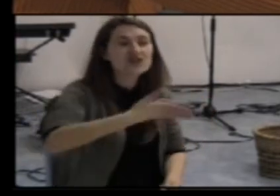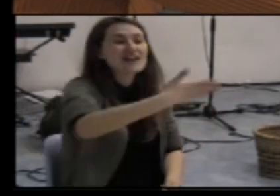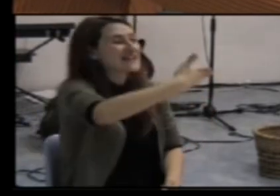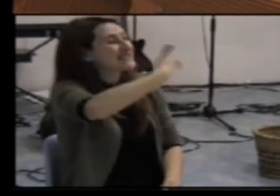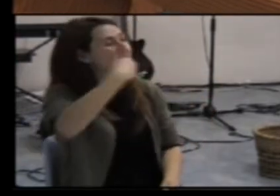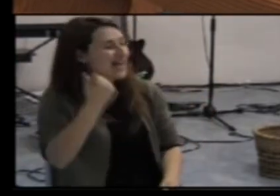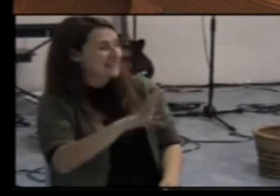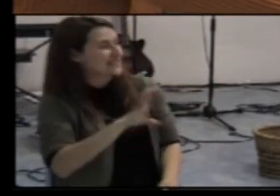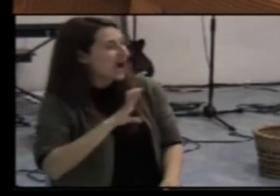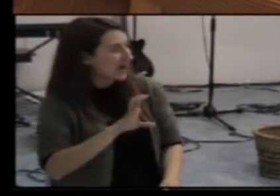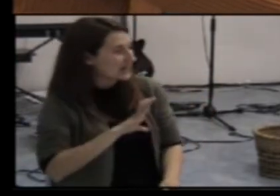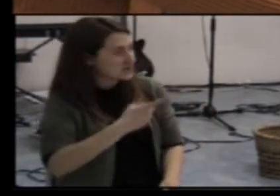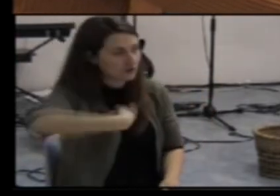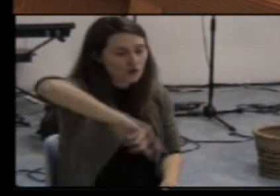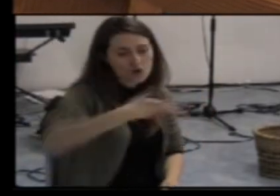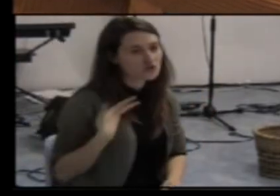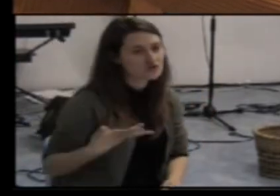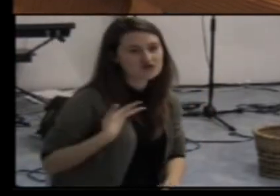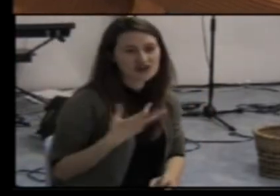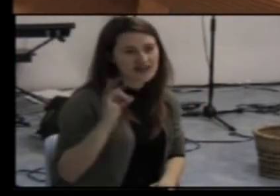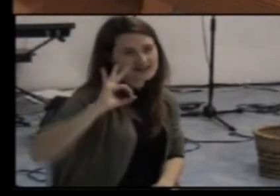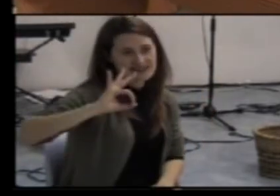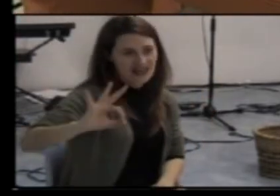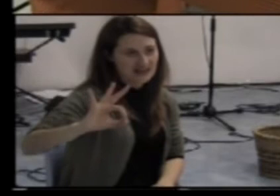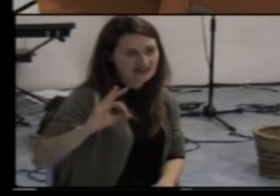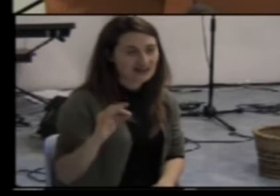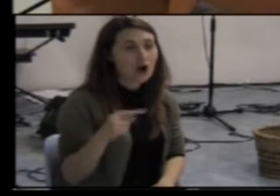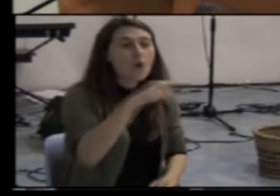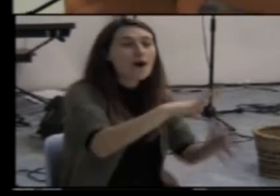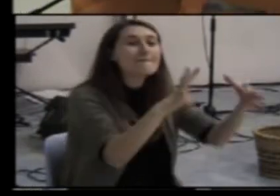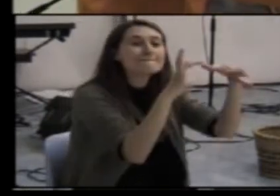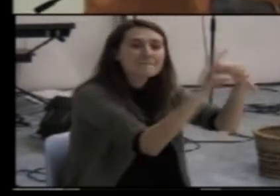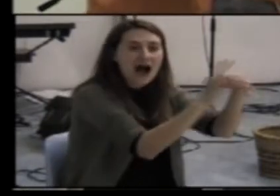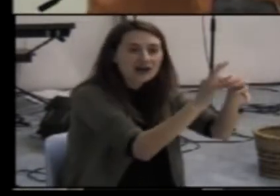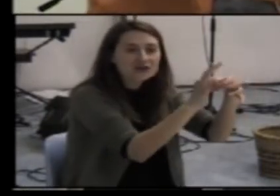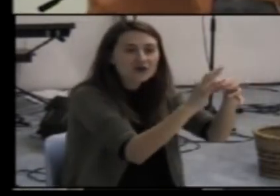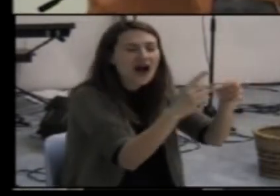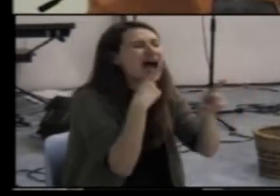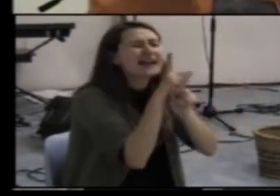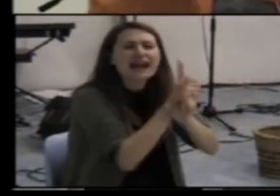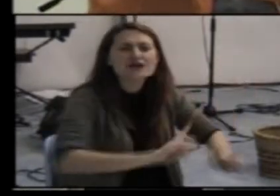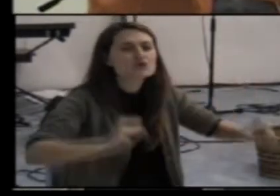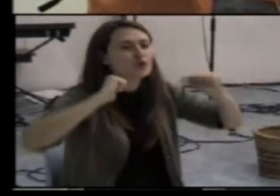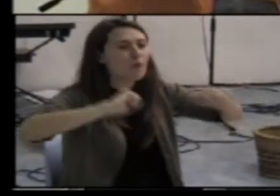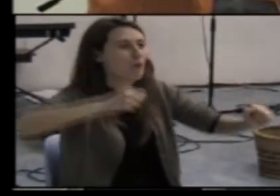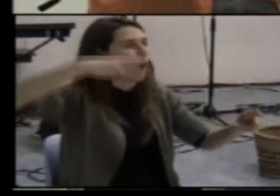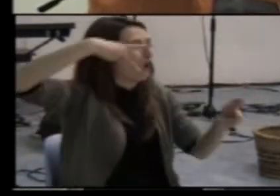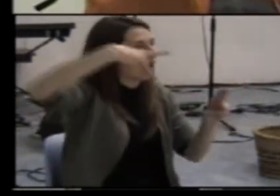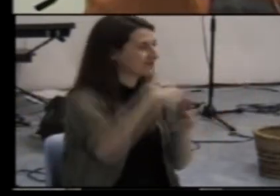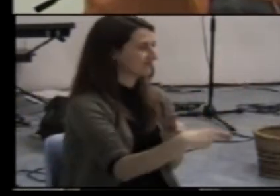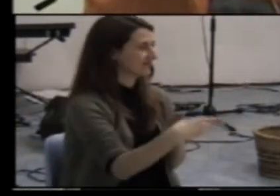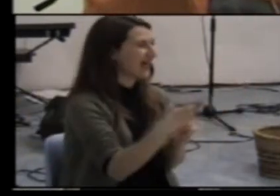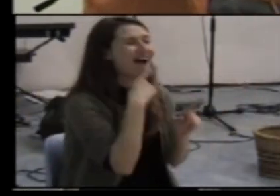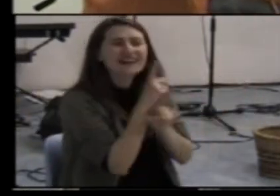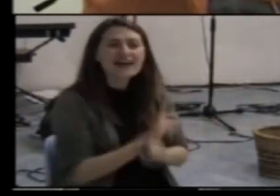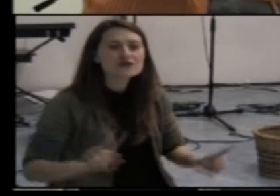nulla. Nulla. E questo patto niente e nessuno lo potrà spezzare, perché